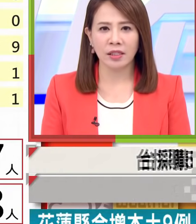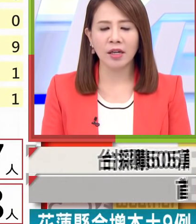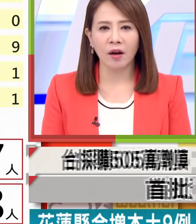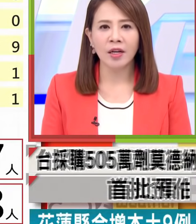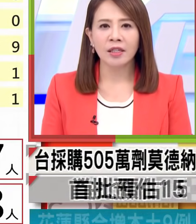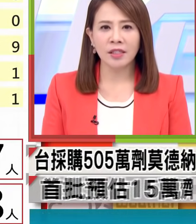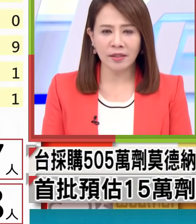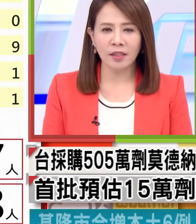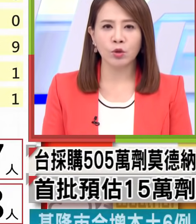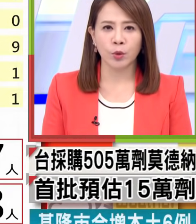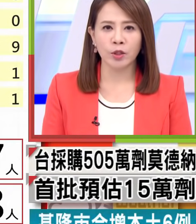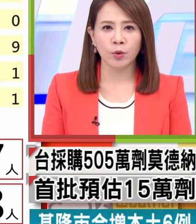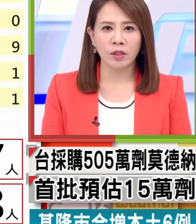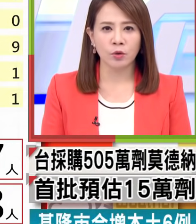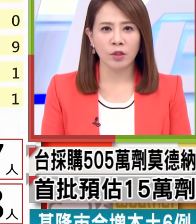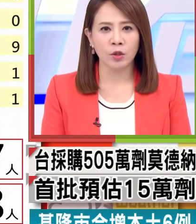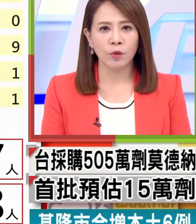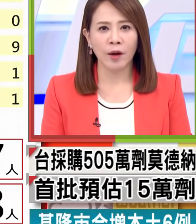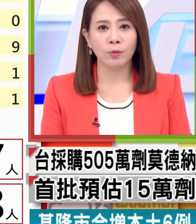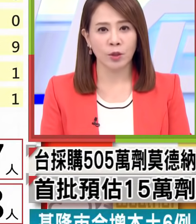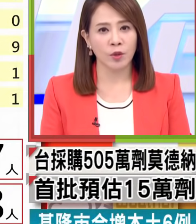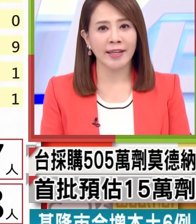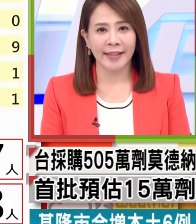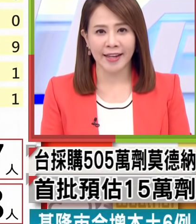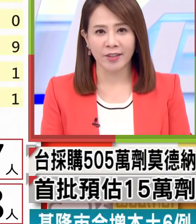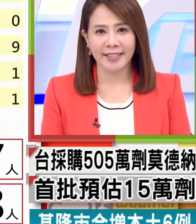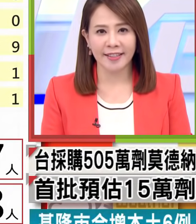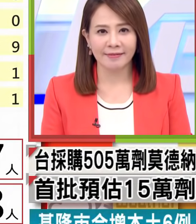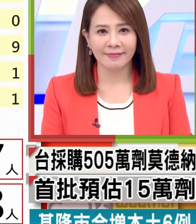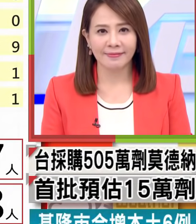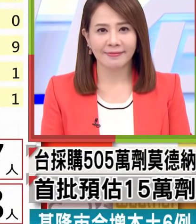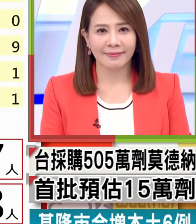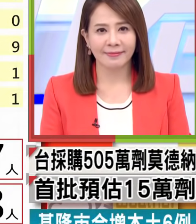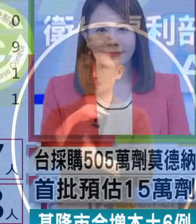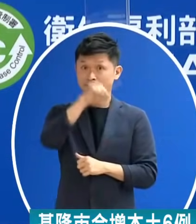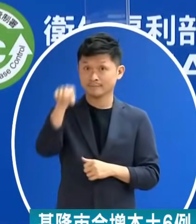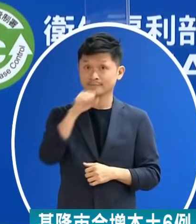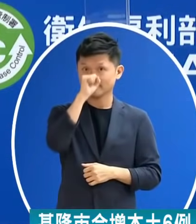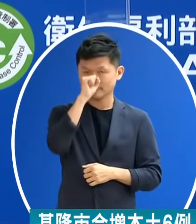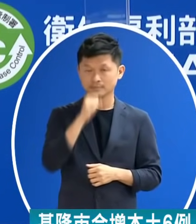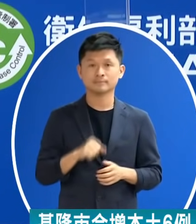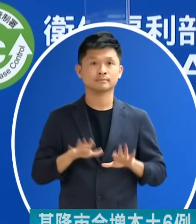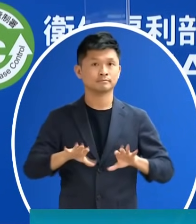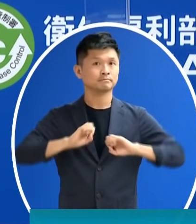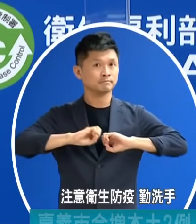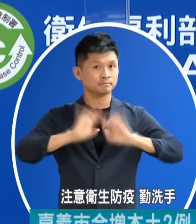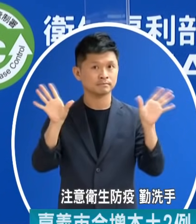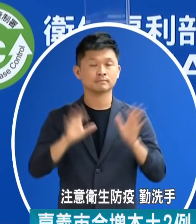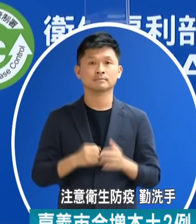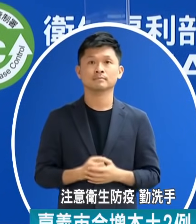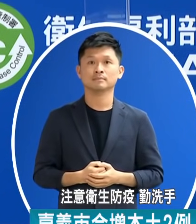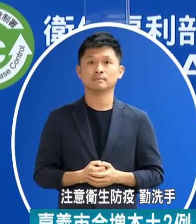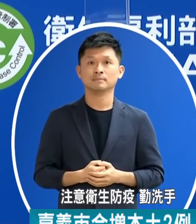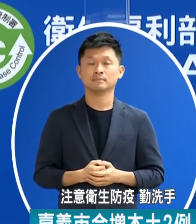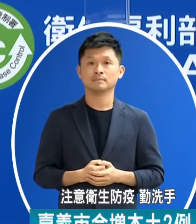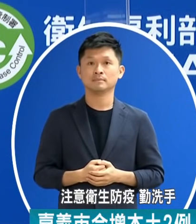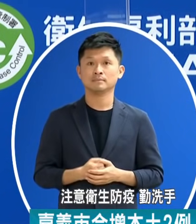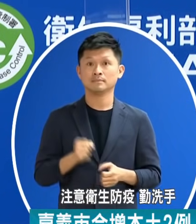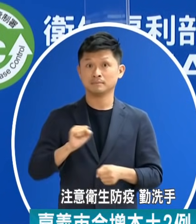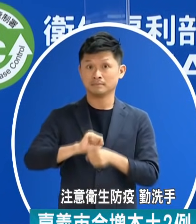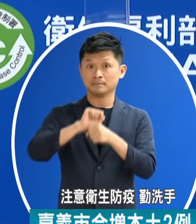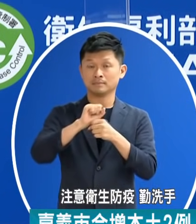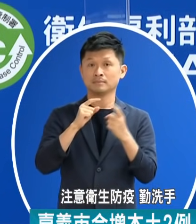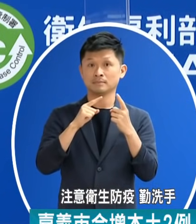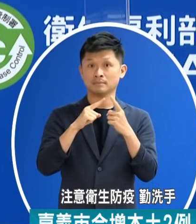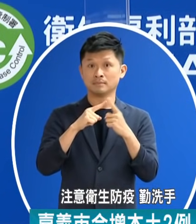创下新高。疫情指挥中心的最新说法我们继续带您来了解。 我们今天公布是有